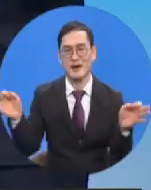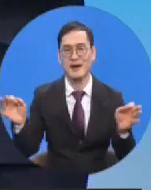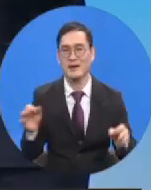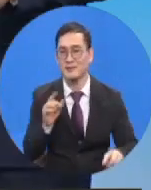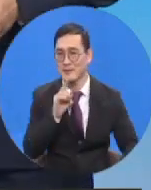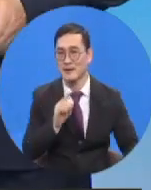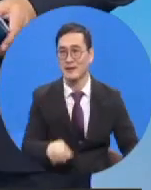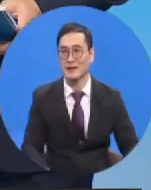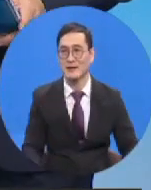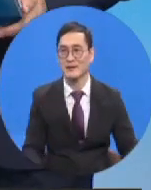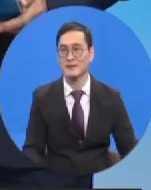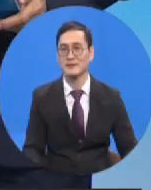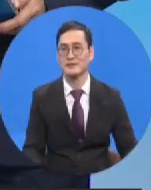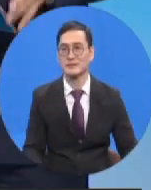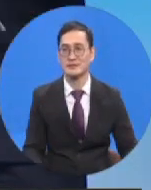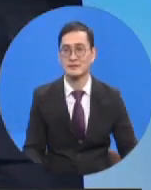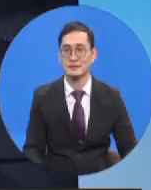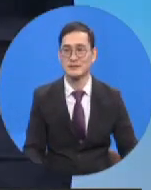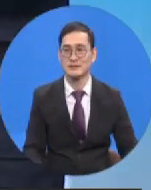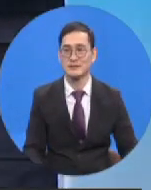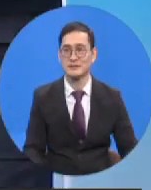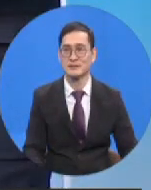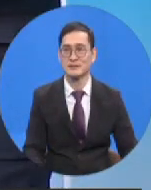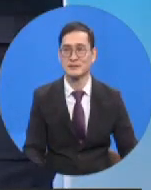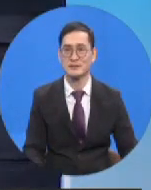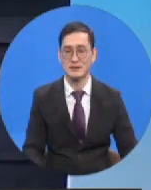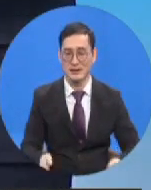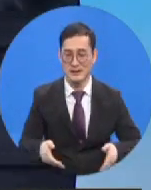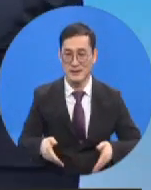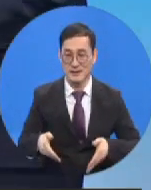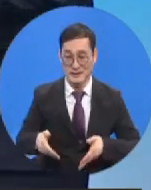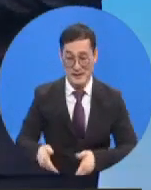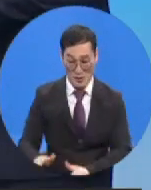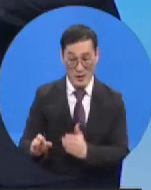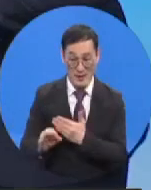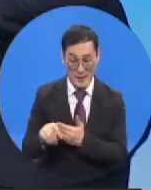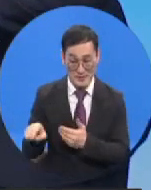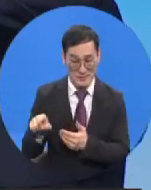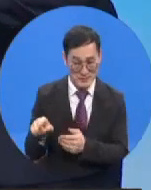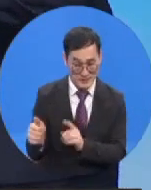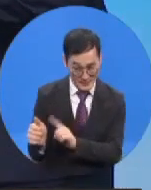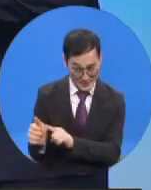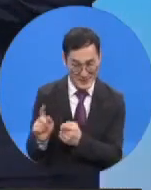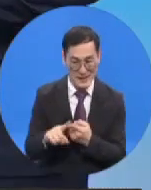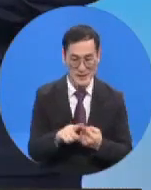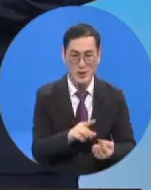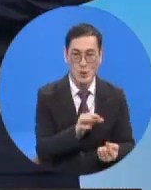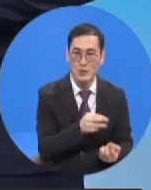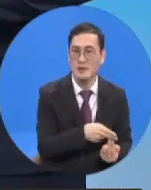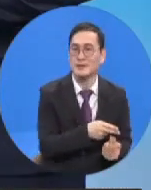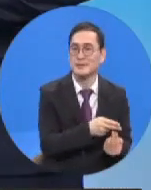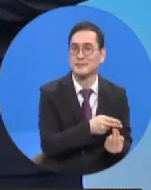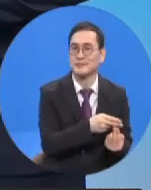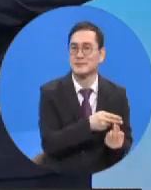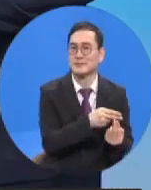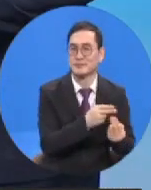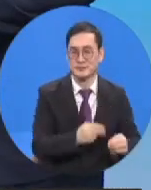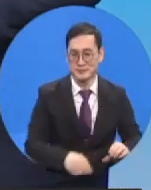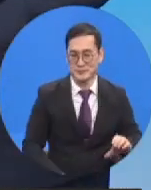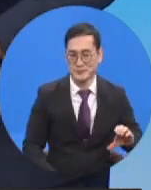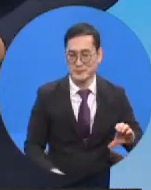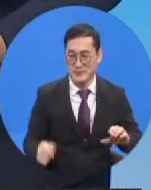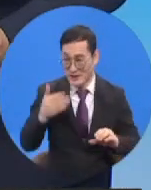적립을 했던 돈을 성인이 되었을 때 1억 원으로 만들어서 돌려주자. 이런 제안을 했습니다. 물론